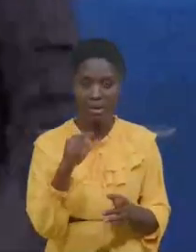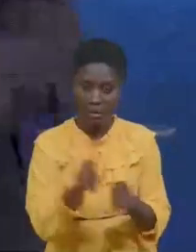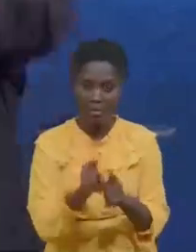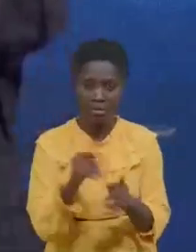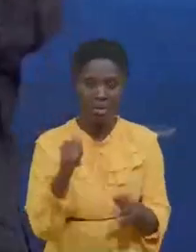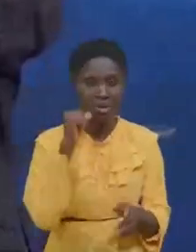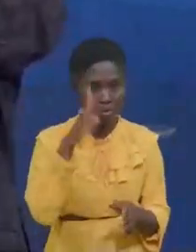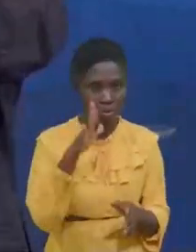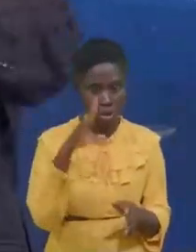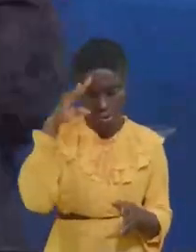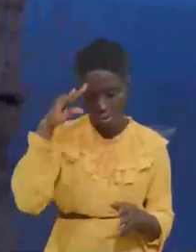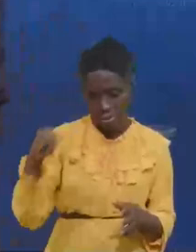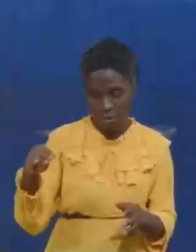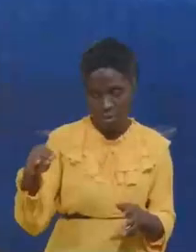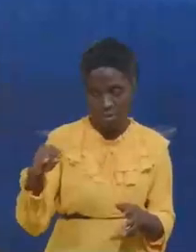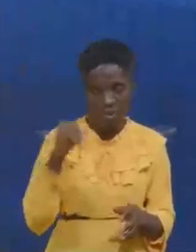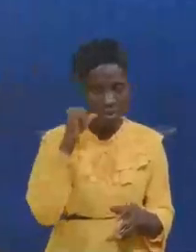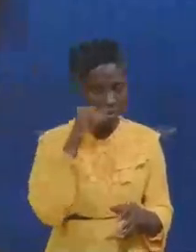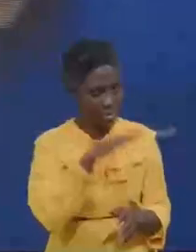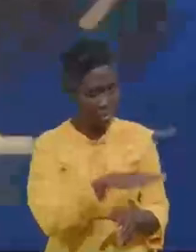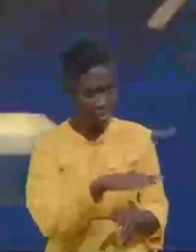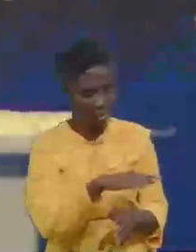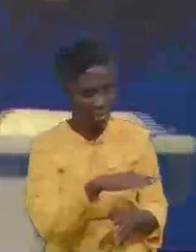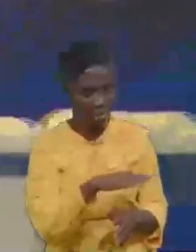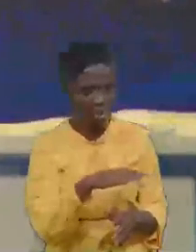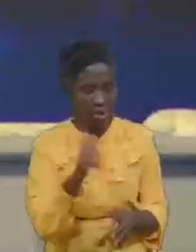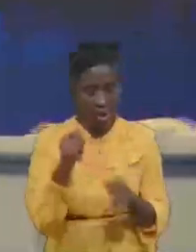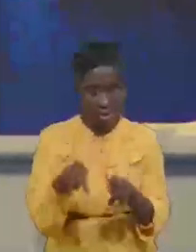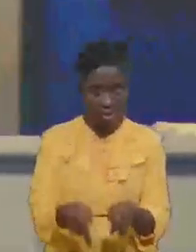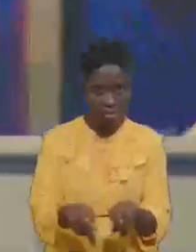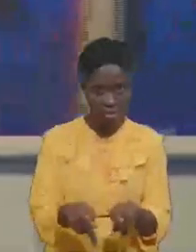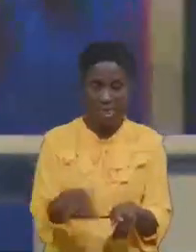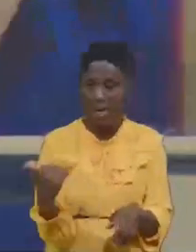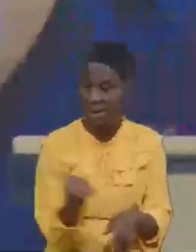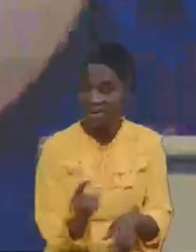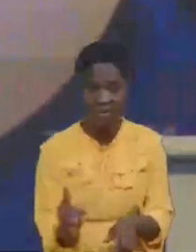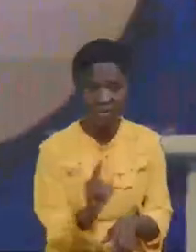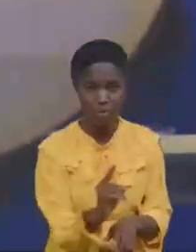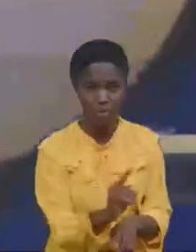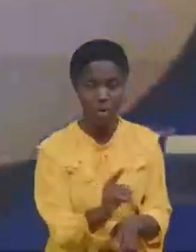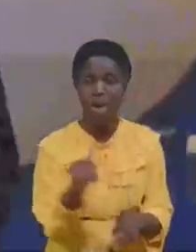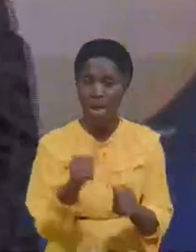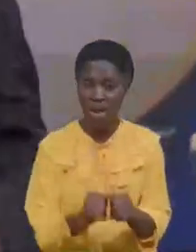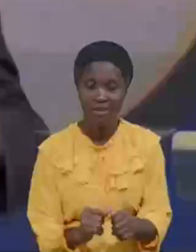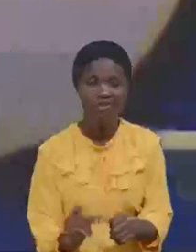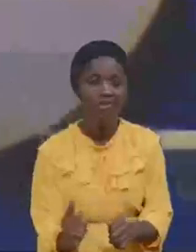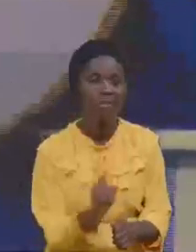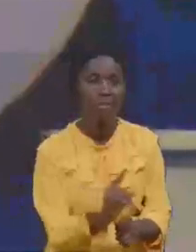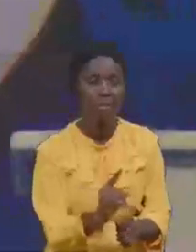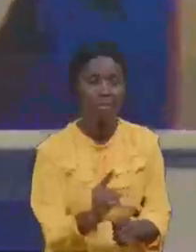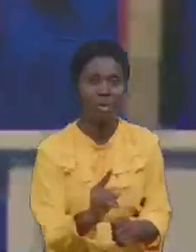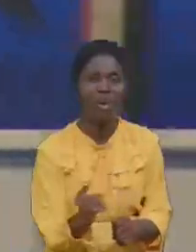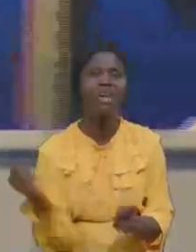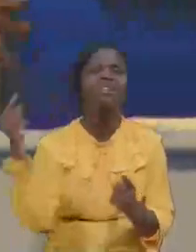un homme, une femme, un garçon, une fille, n'importe qui, quiconque. Si